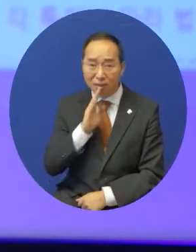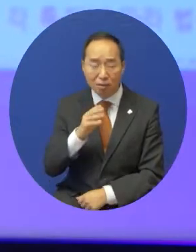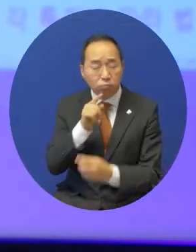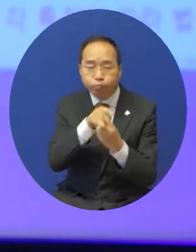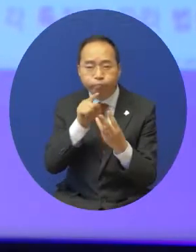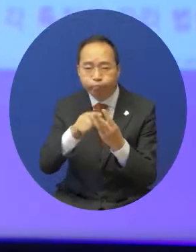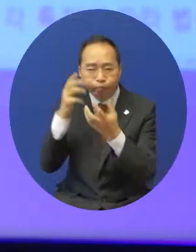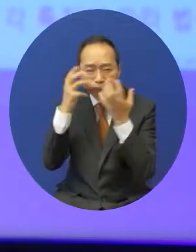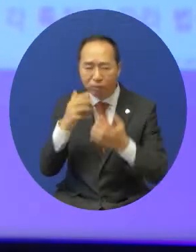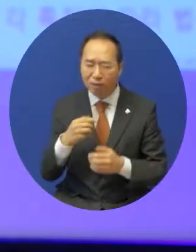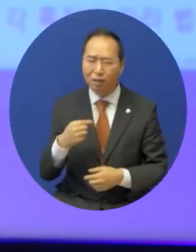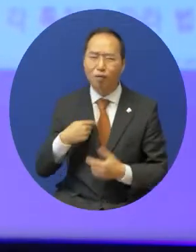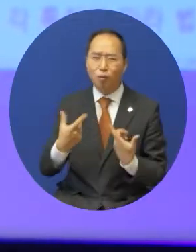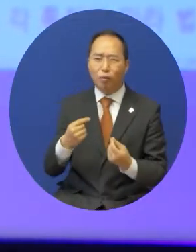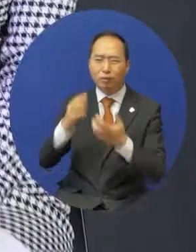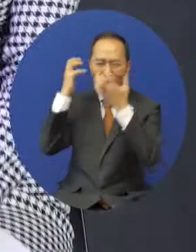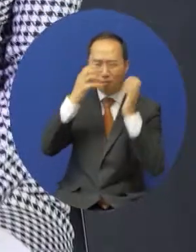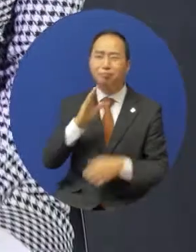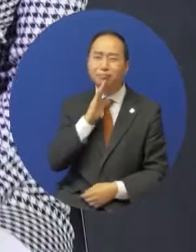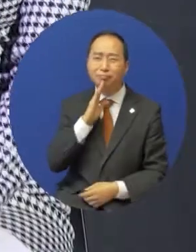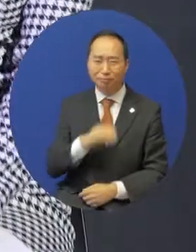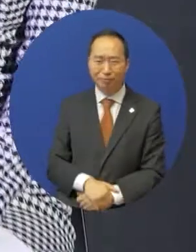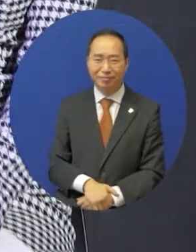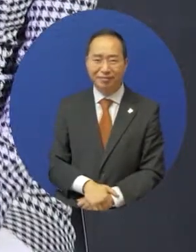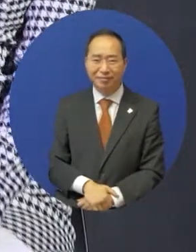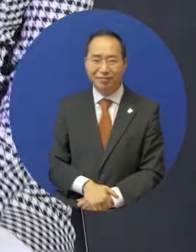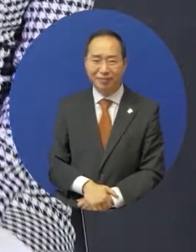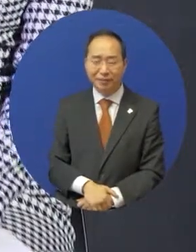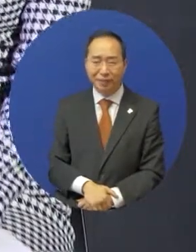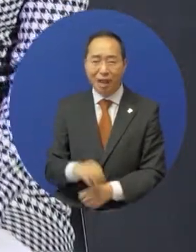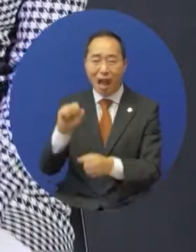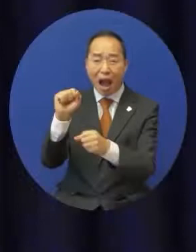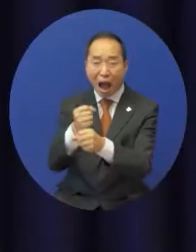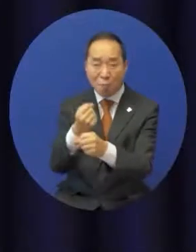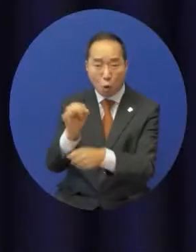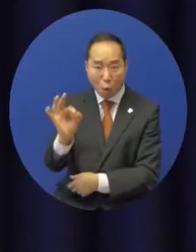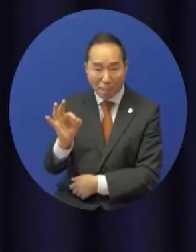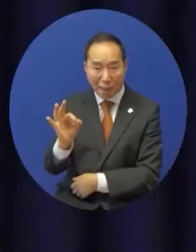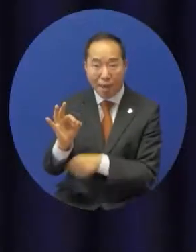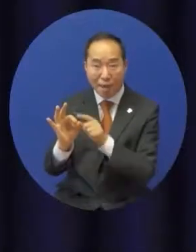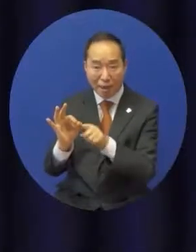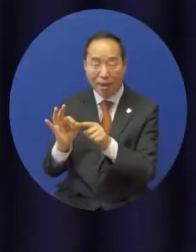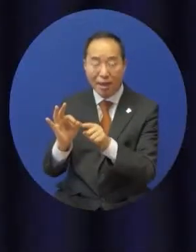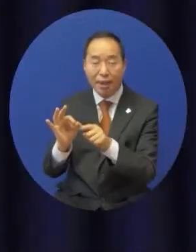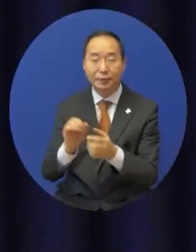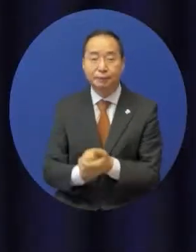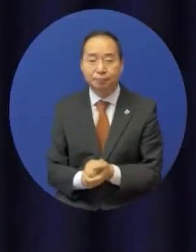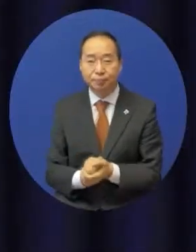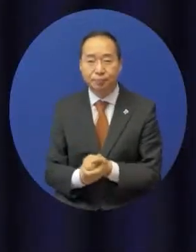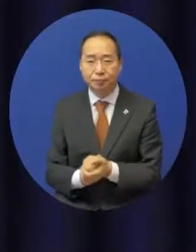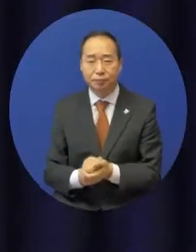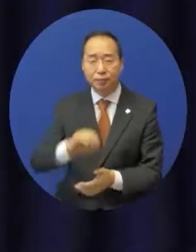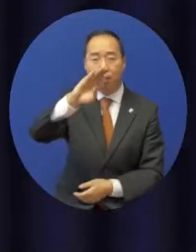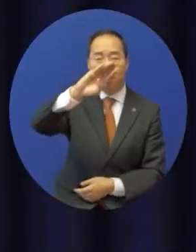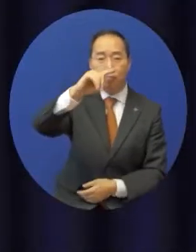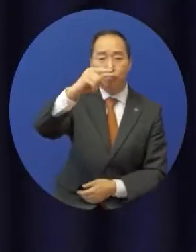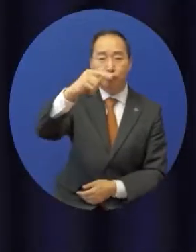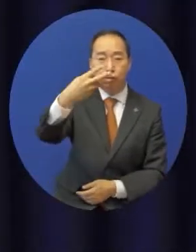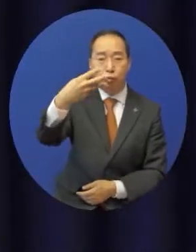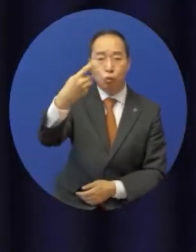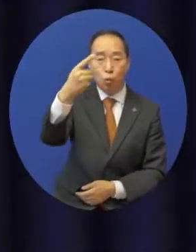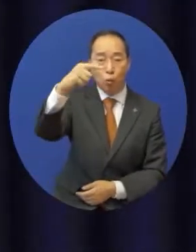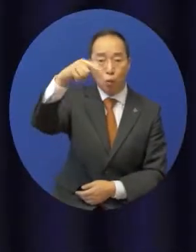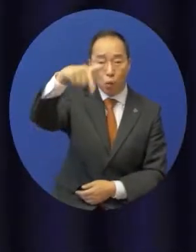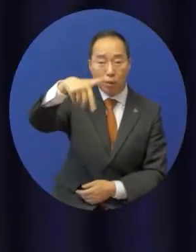굉장히 헷갈리시죠? 예, 저도 헷갈립니다. 사실 이제 암호화폐는